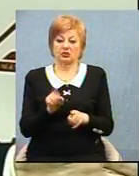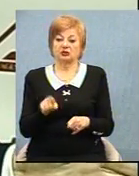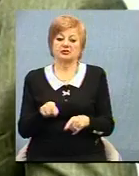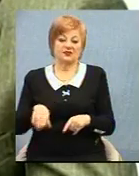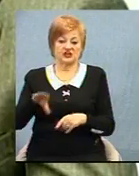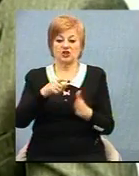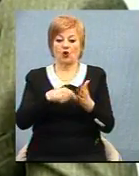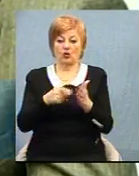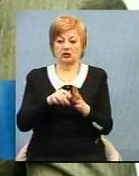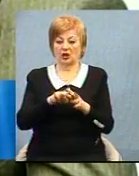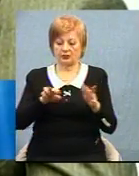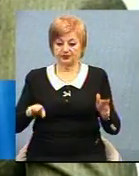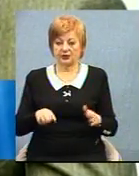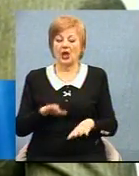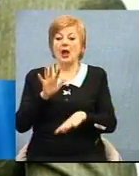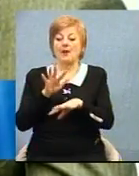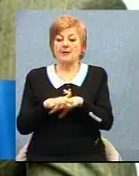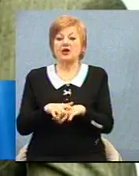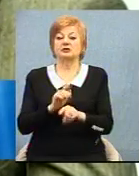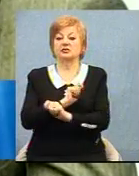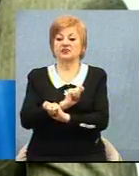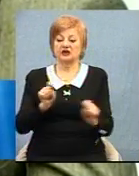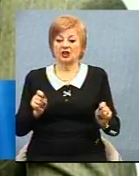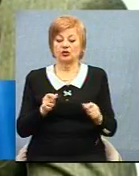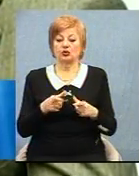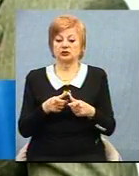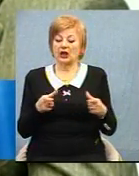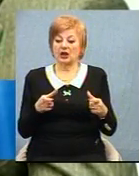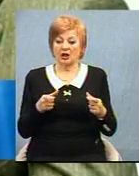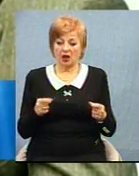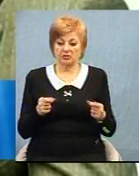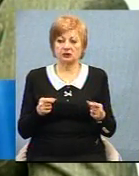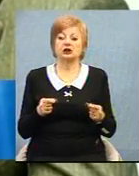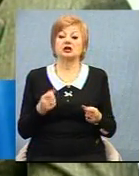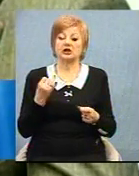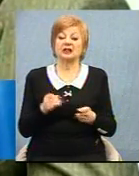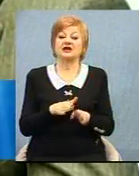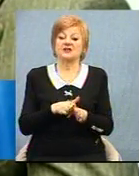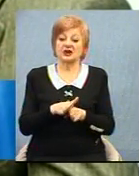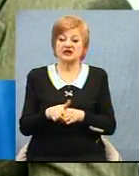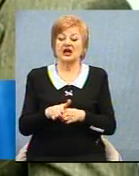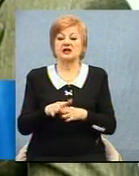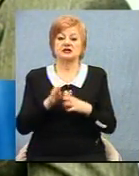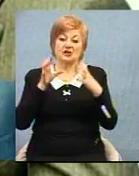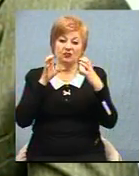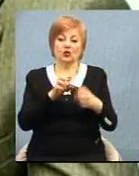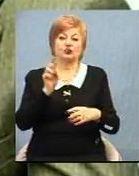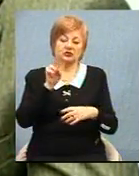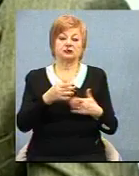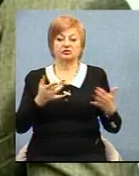все города. Банк выдает карты горожанам того или иного города и реализует транспортное решение,